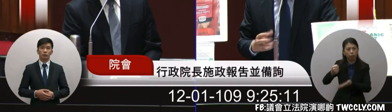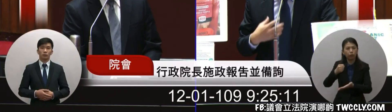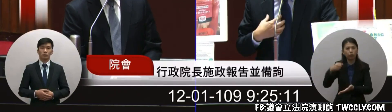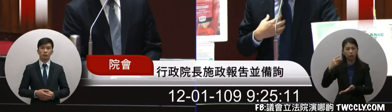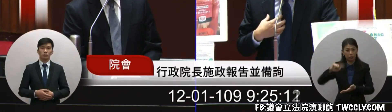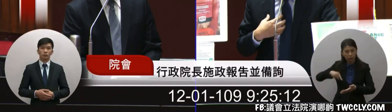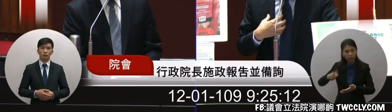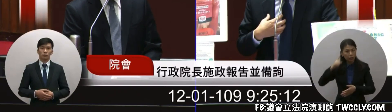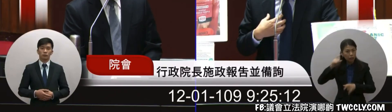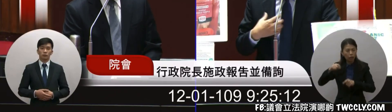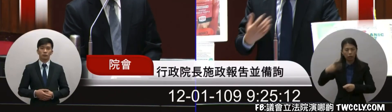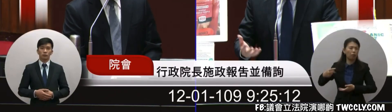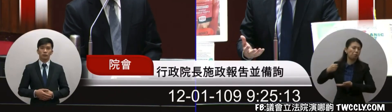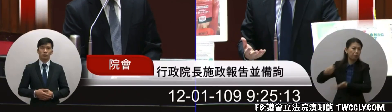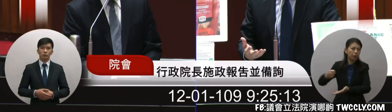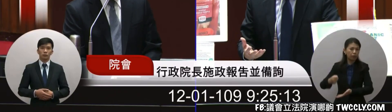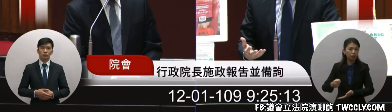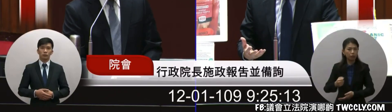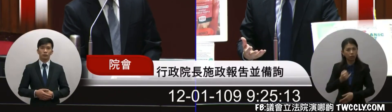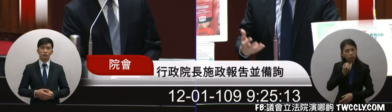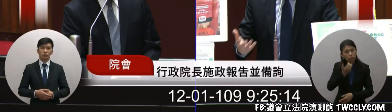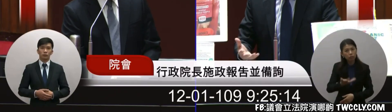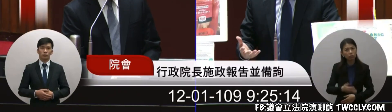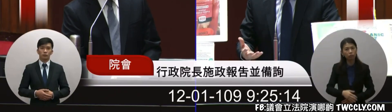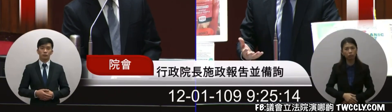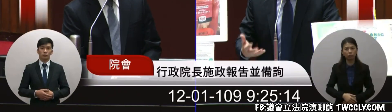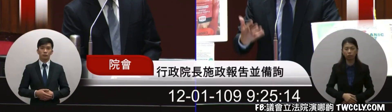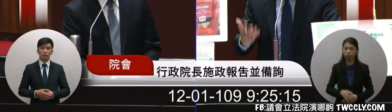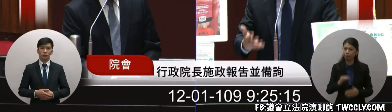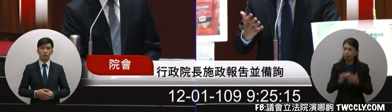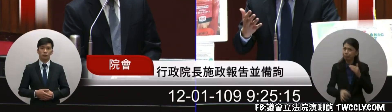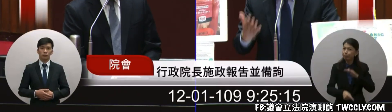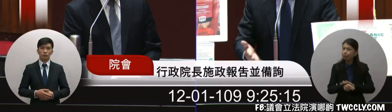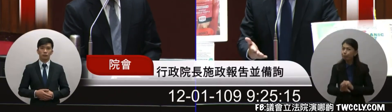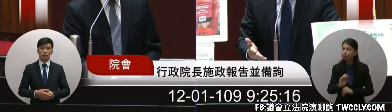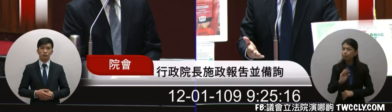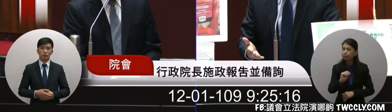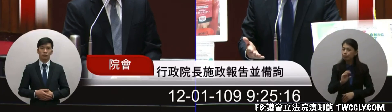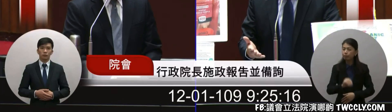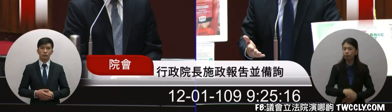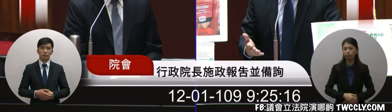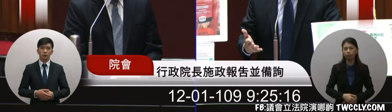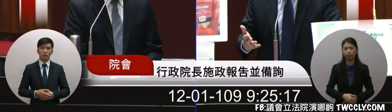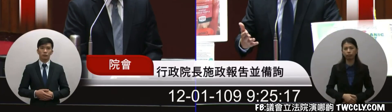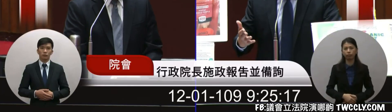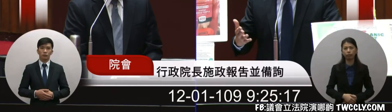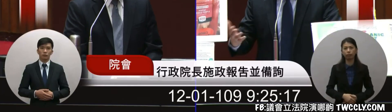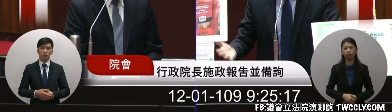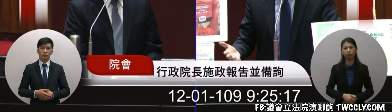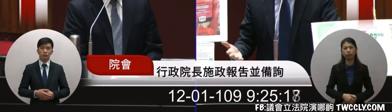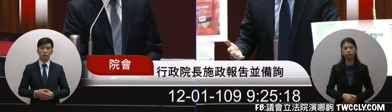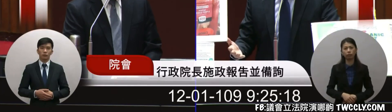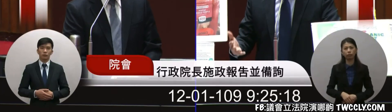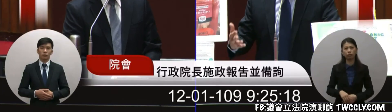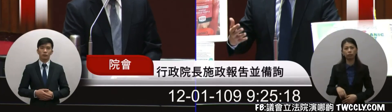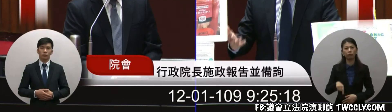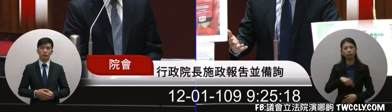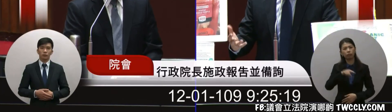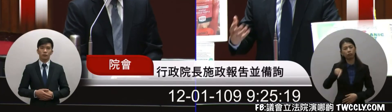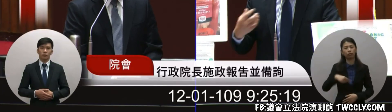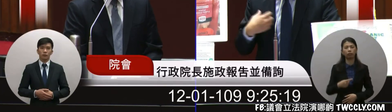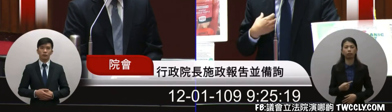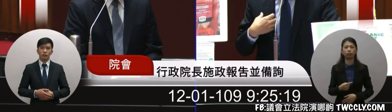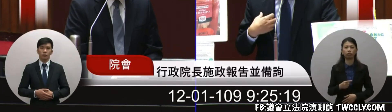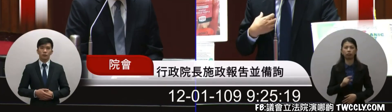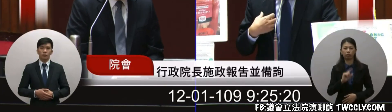我们可以这样子做吗？好，其实大家也一直在诟病的，就是说。你们可能有用这些东西